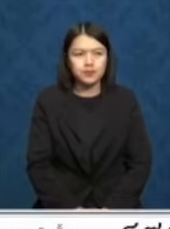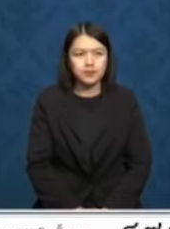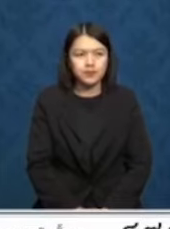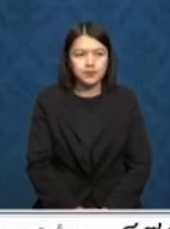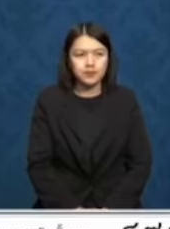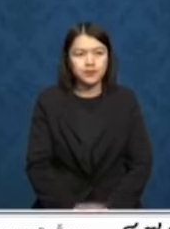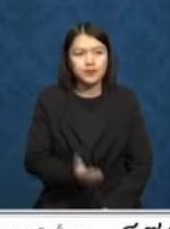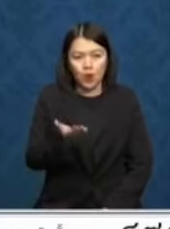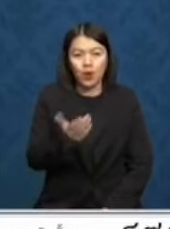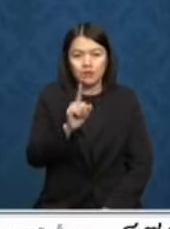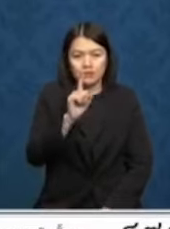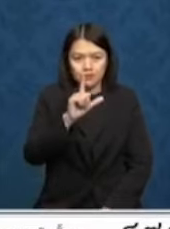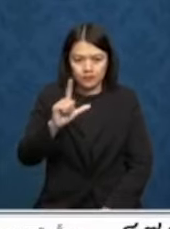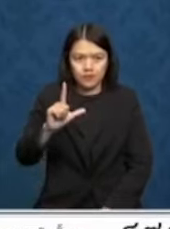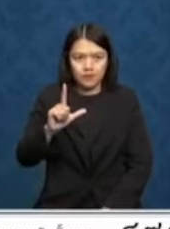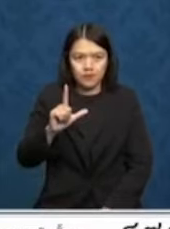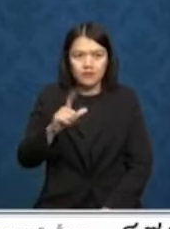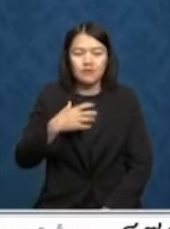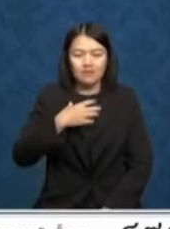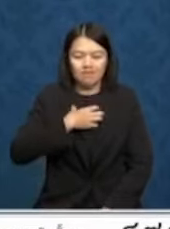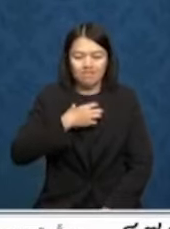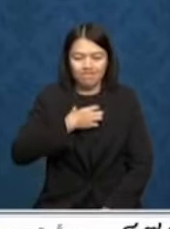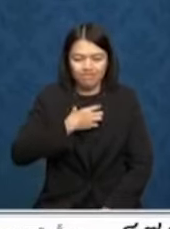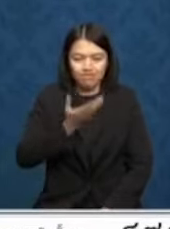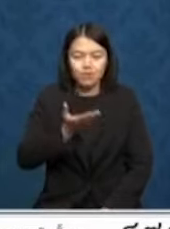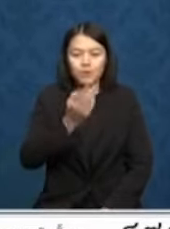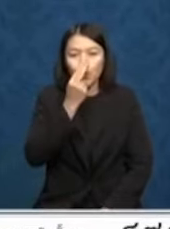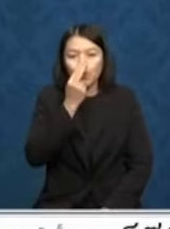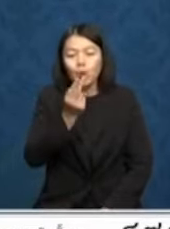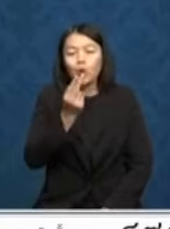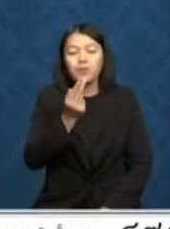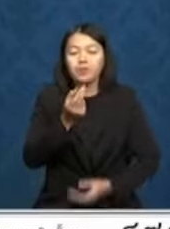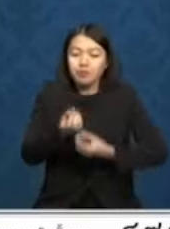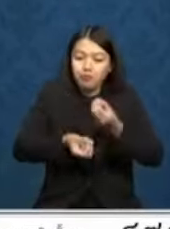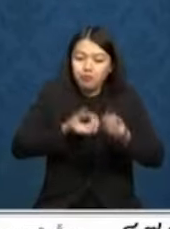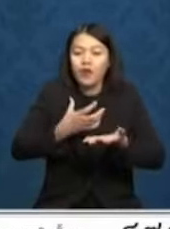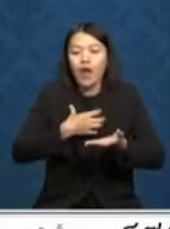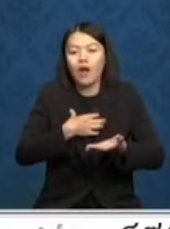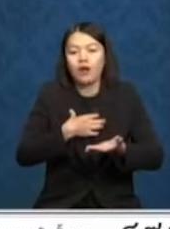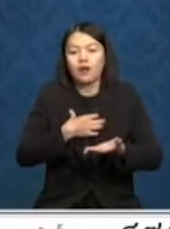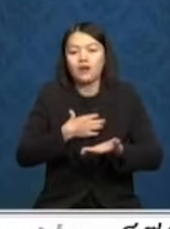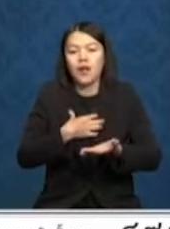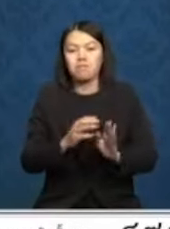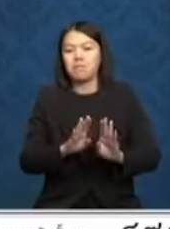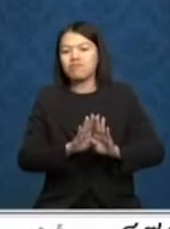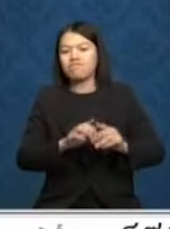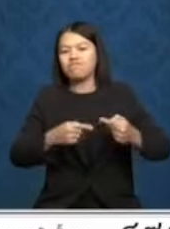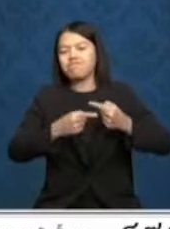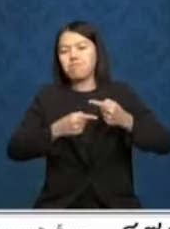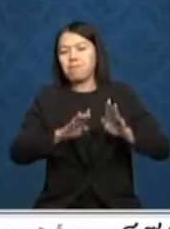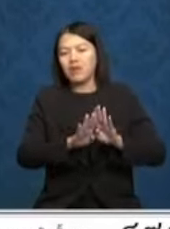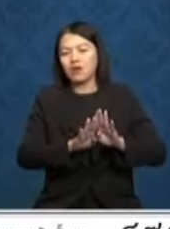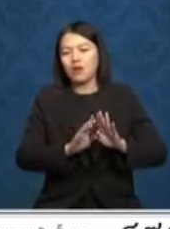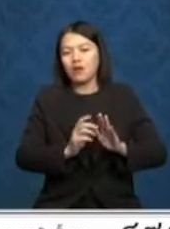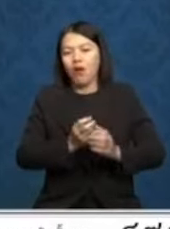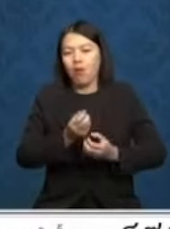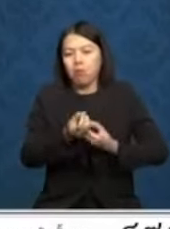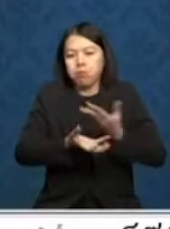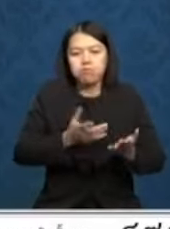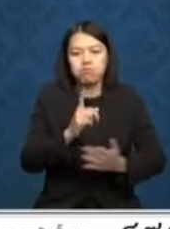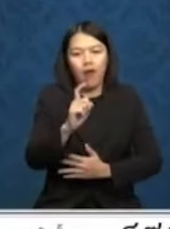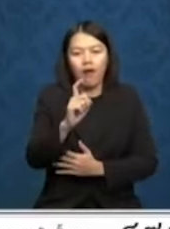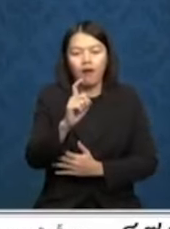ขอ1ล้านบาทค่ะอยากจะฟังความคิดเห็นแต่ปิดเม้นฉ่ำค่ะไม่สามารถมีประชาชน